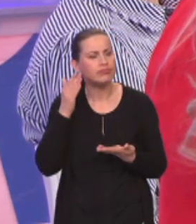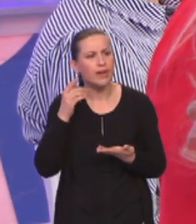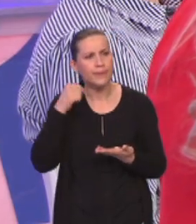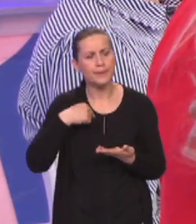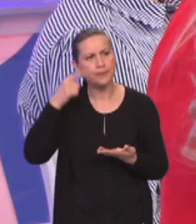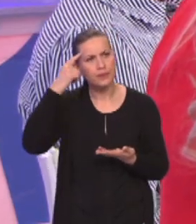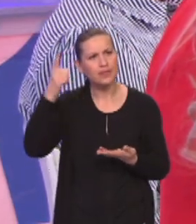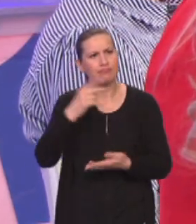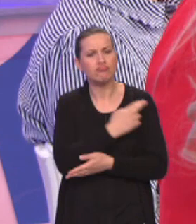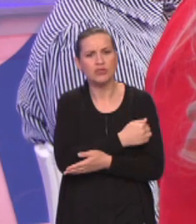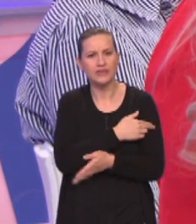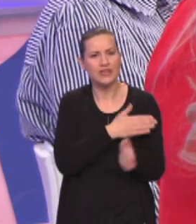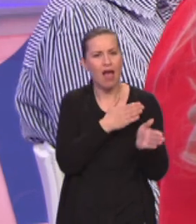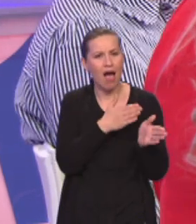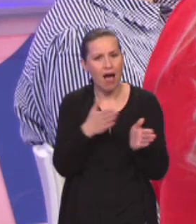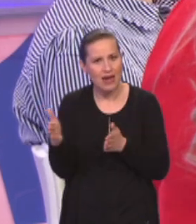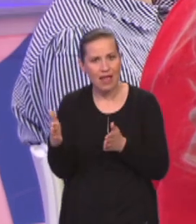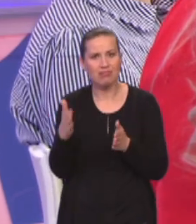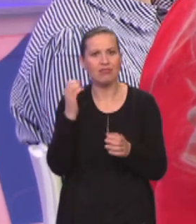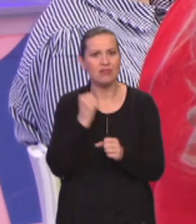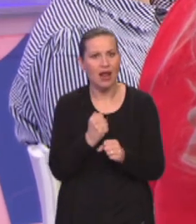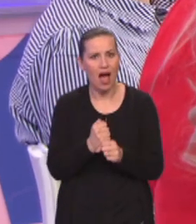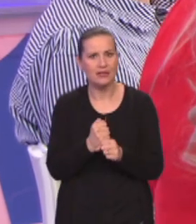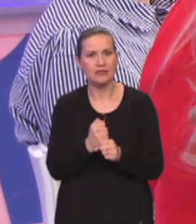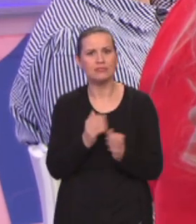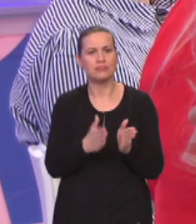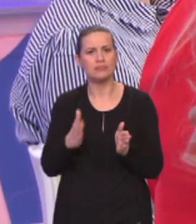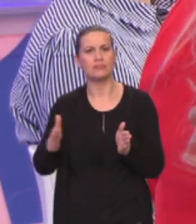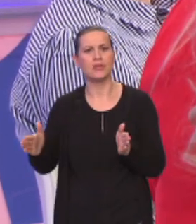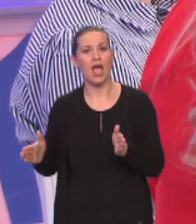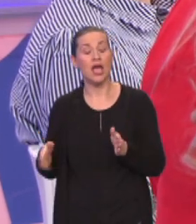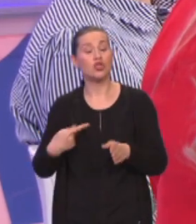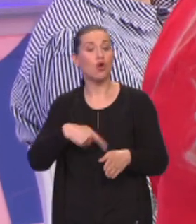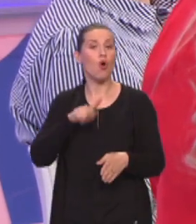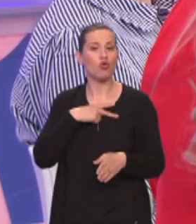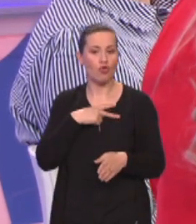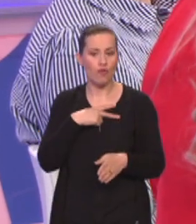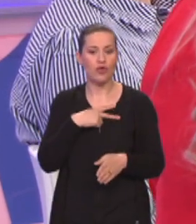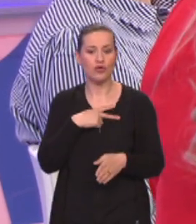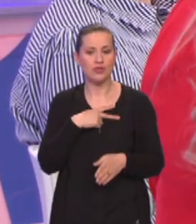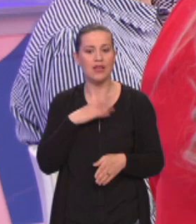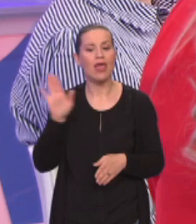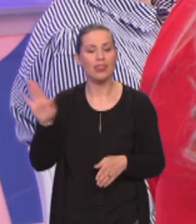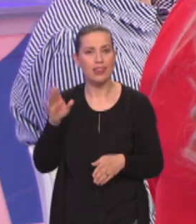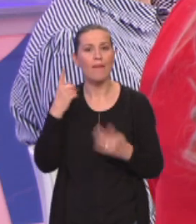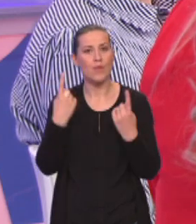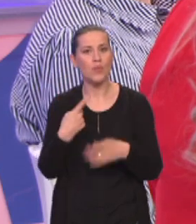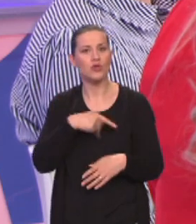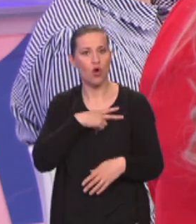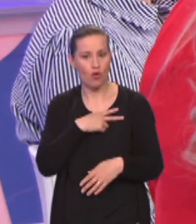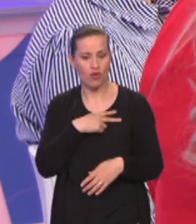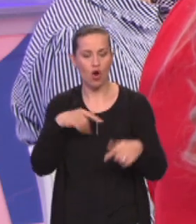jedna Švicarska, red, rad, disciplina, ali još jedna stvar, odgovornost. Pa naravno. Tamo postoji odgovornost. Da.